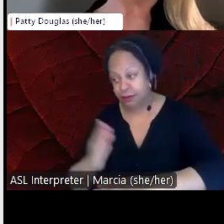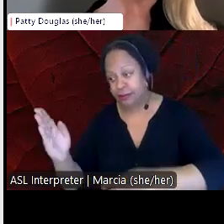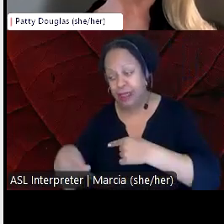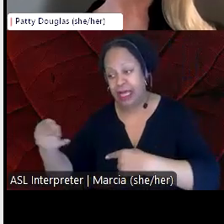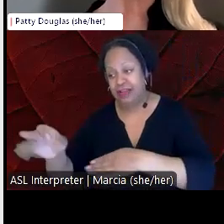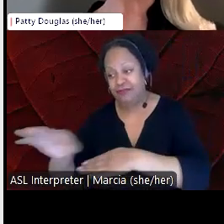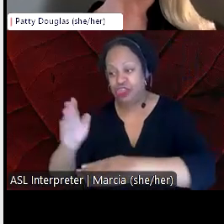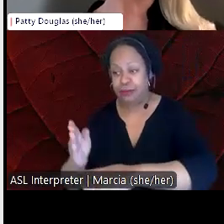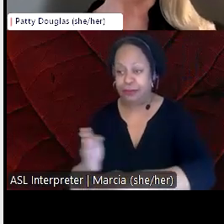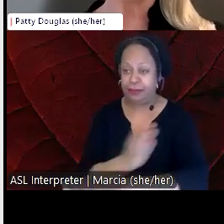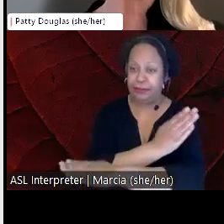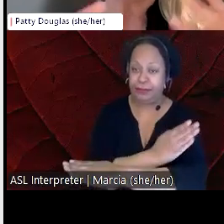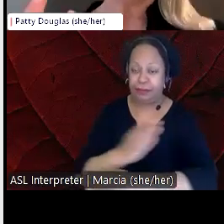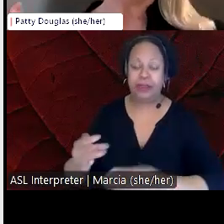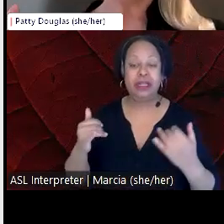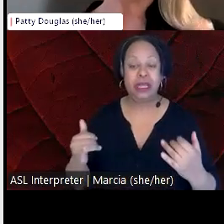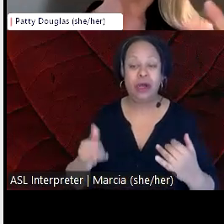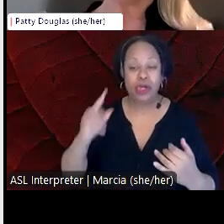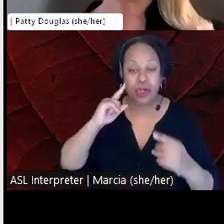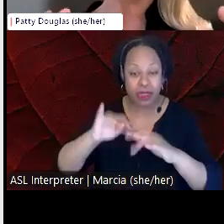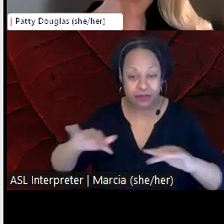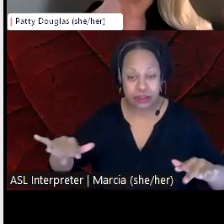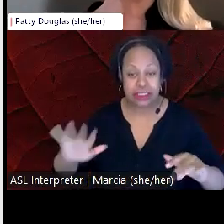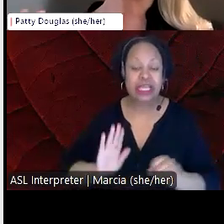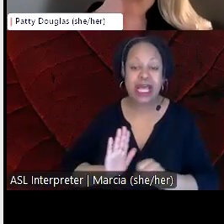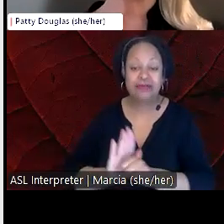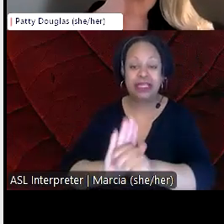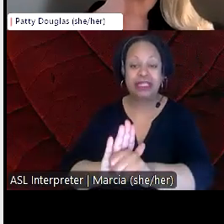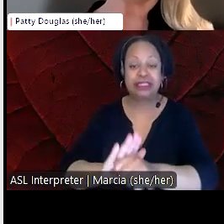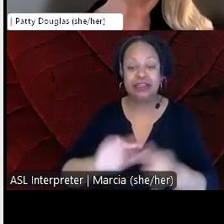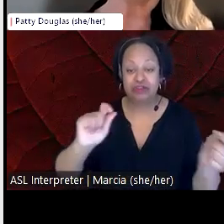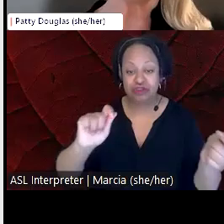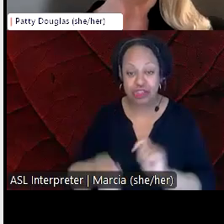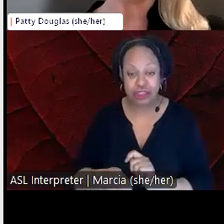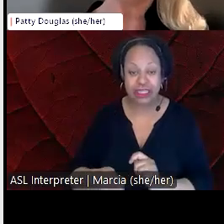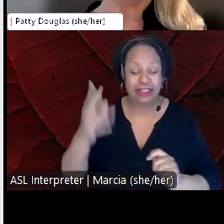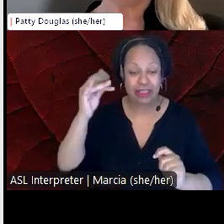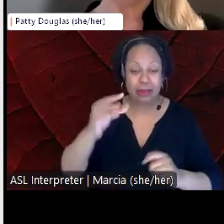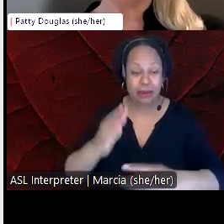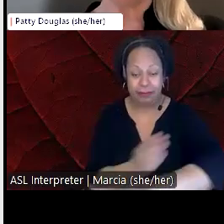personnes neurodivergentes et les défenseurs ont réimaginé, si vous voulez, cette